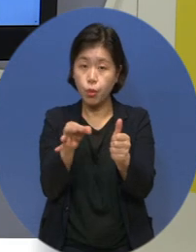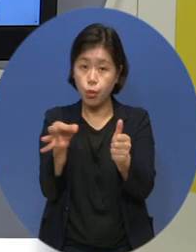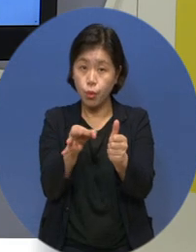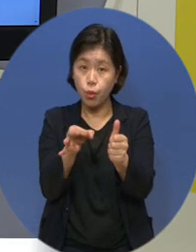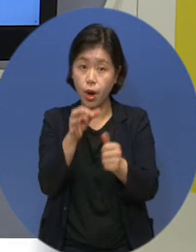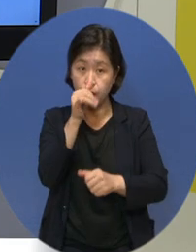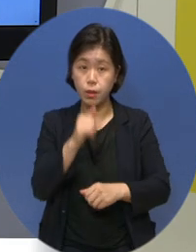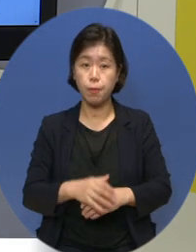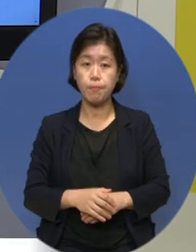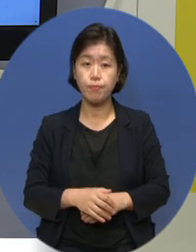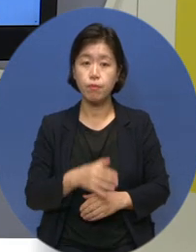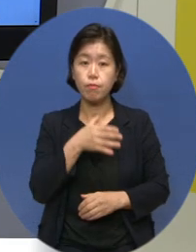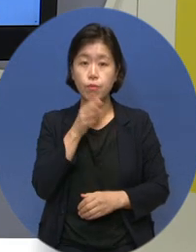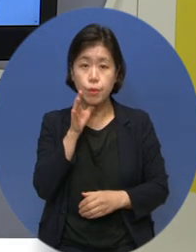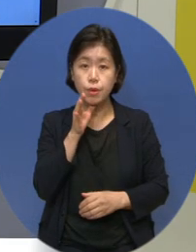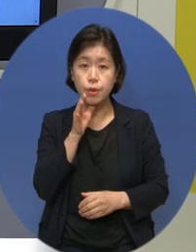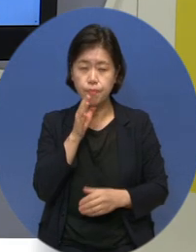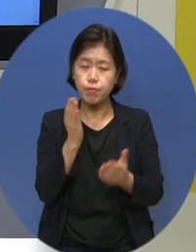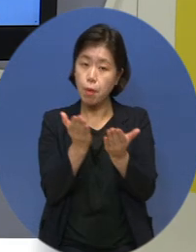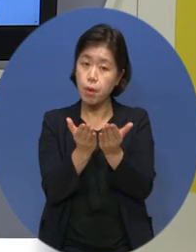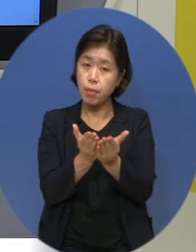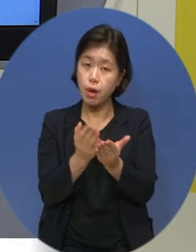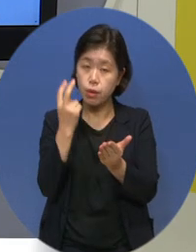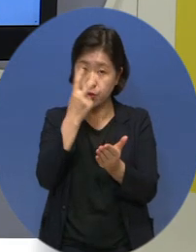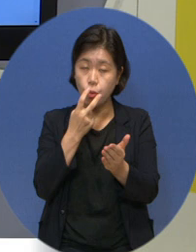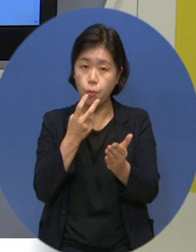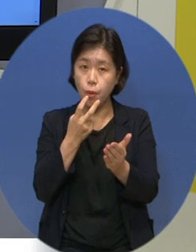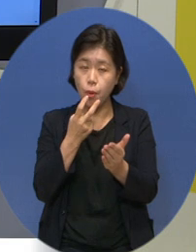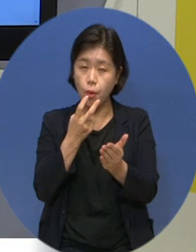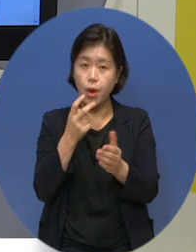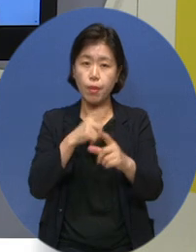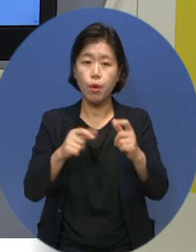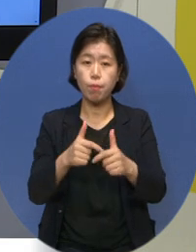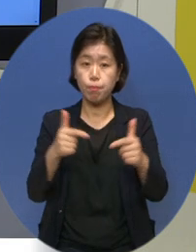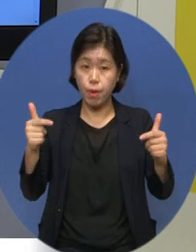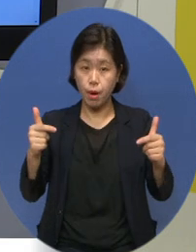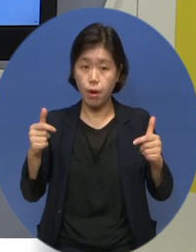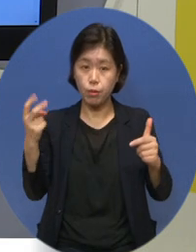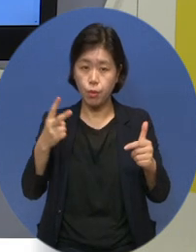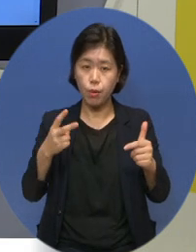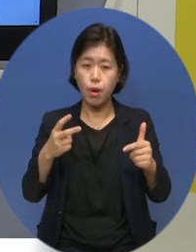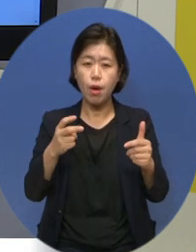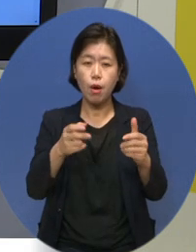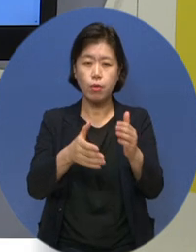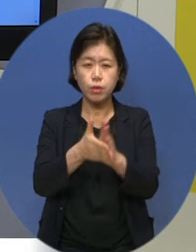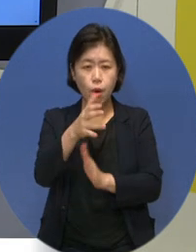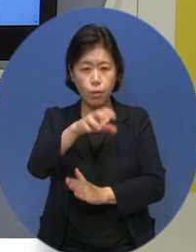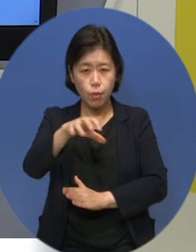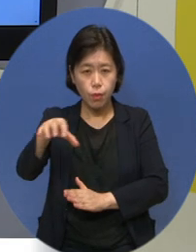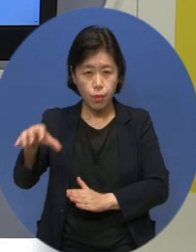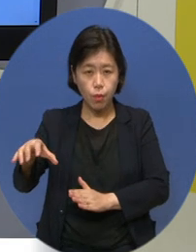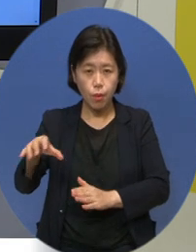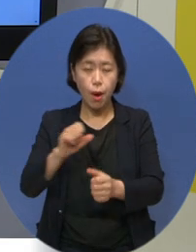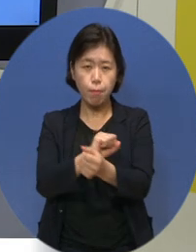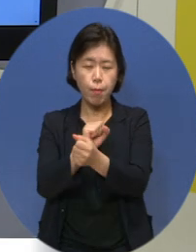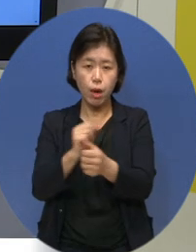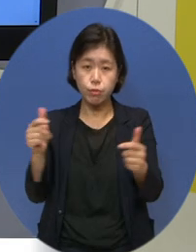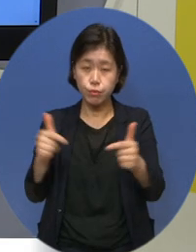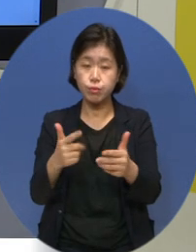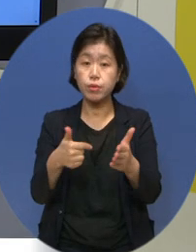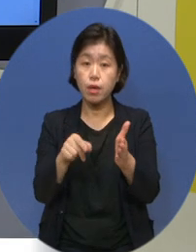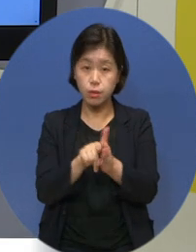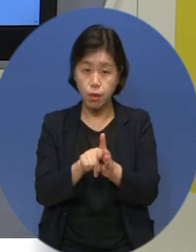금 공백을 최소화 하면서 지역사회 감염 확산 방지에 만전을 기할 시군구 자체 판단에 따라